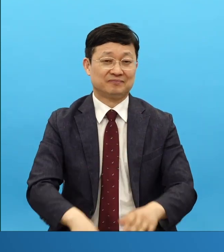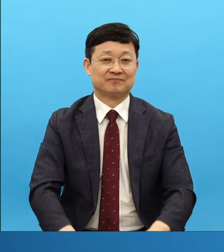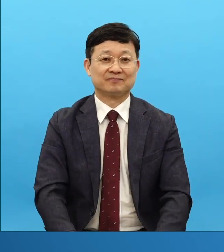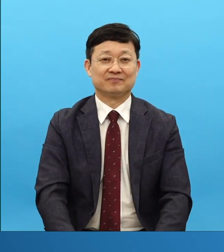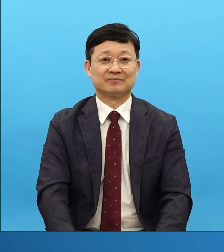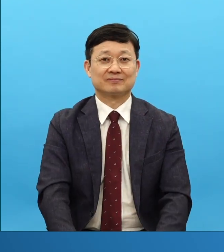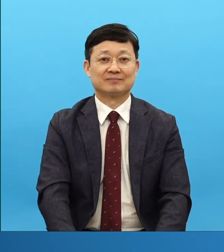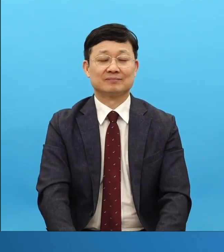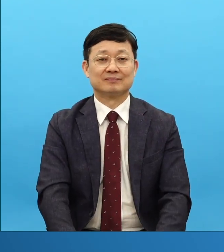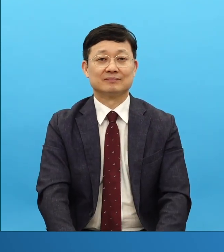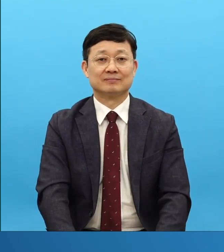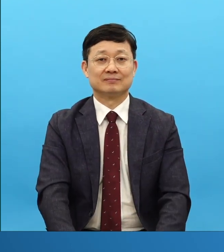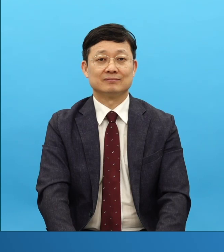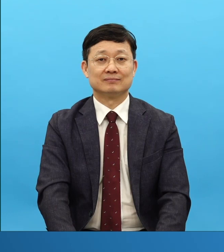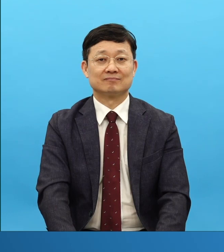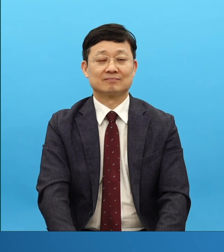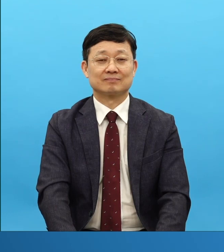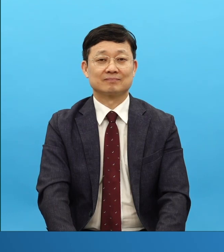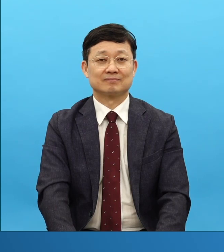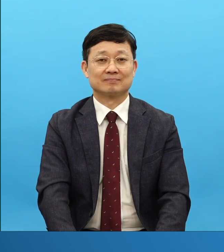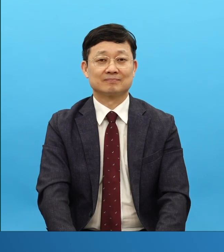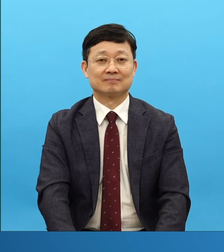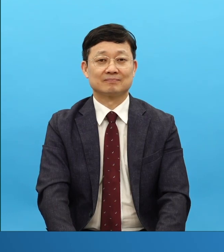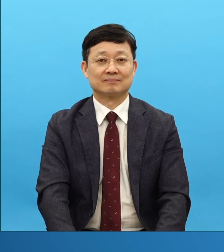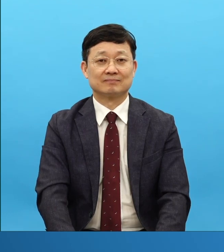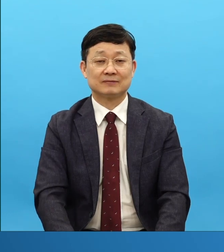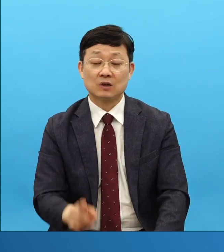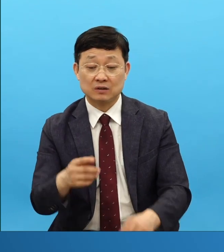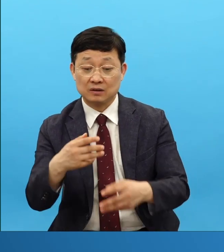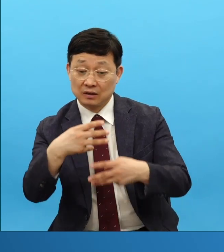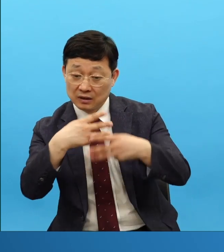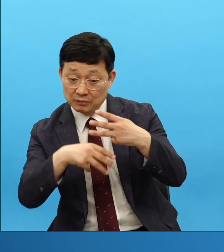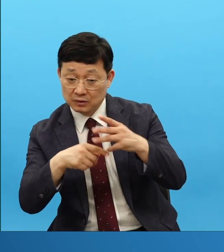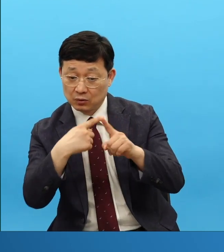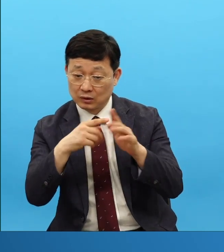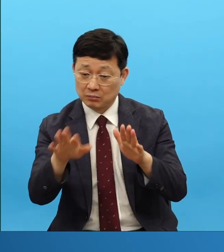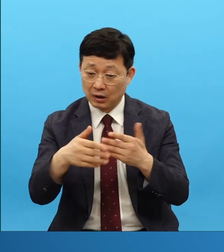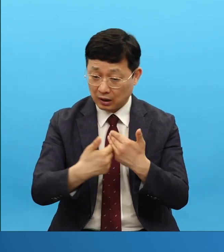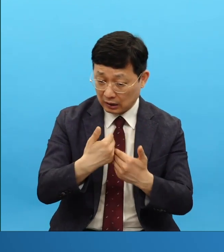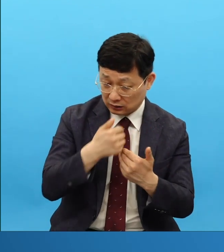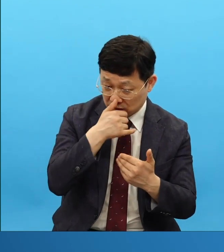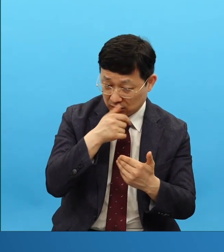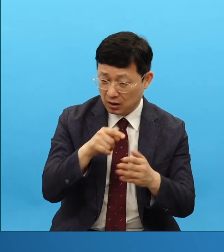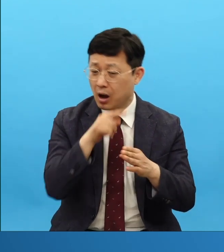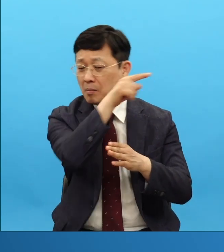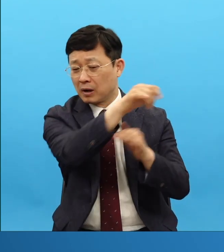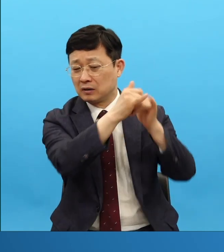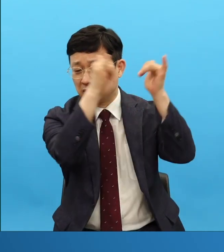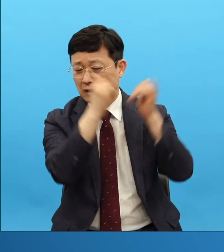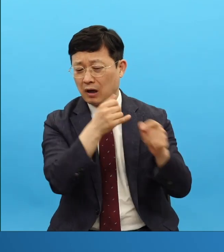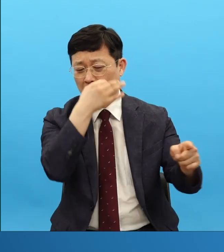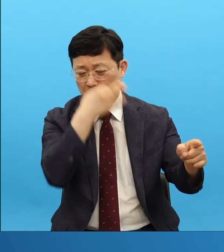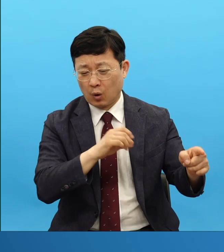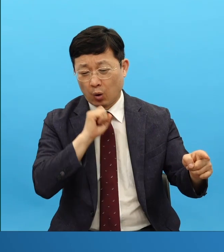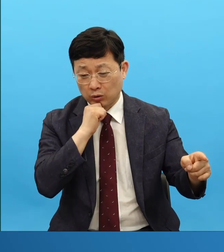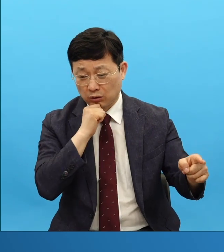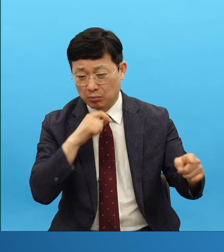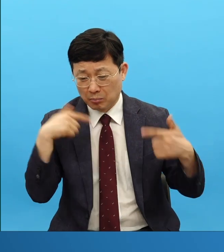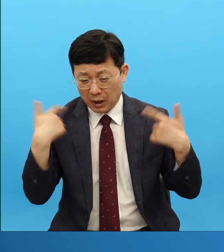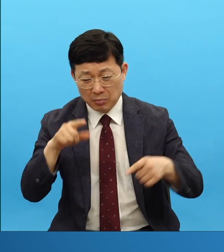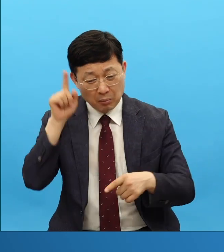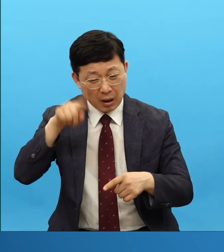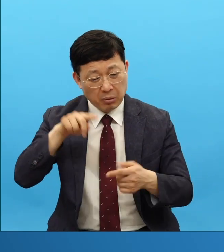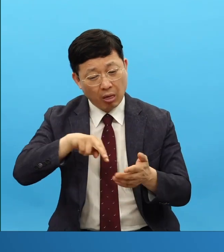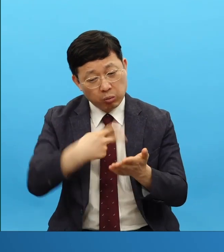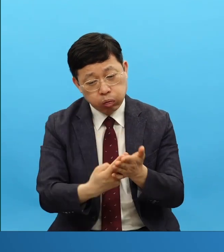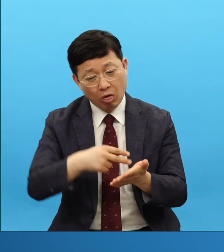just realize God is giving me the training that I need. 어떤 렘넌트 갈등이 생겨서 교회 보내 그래서 야, 네 밖에 나면 더 힘든 거 많아. 그럼 매일 넘어질래? There